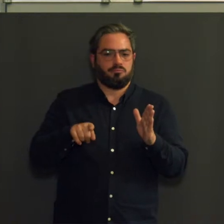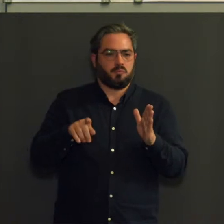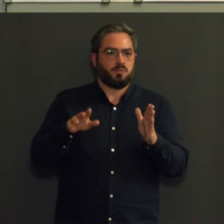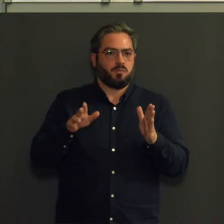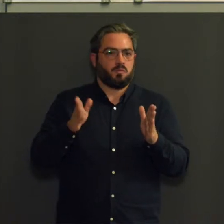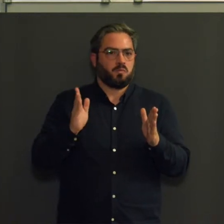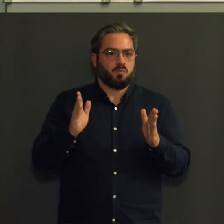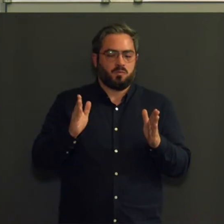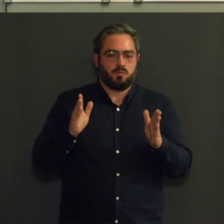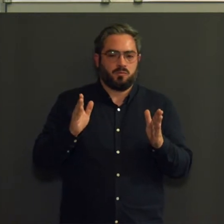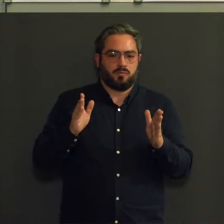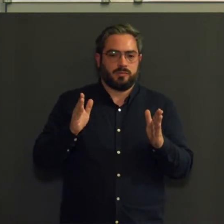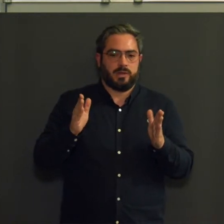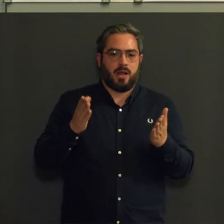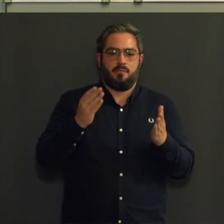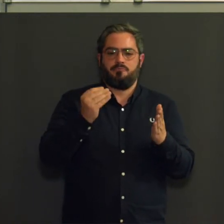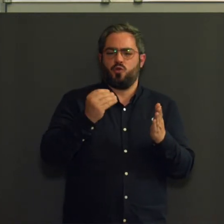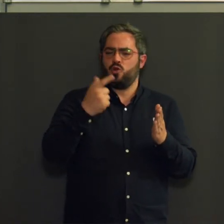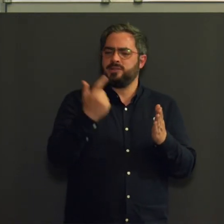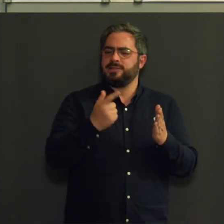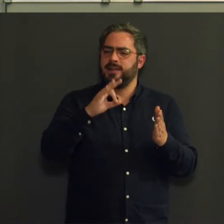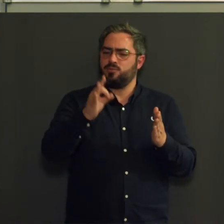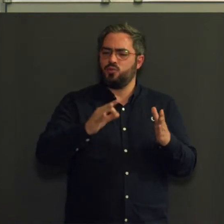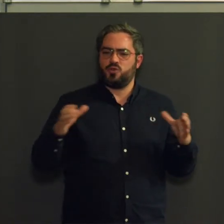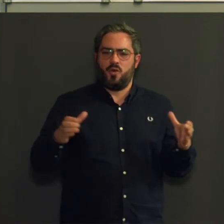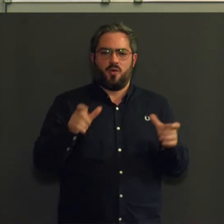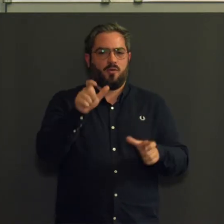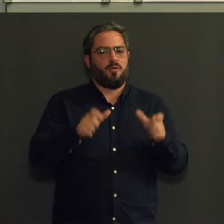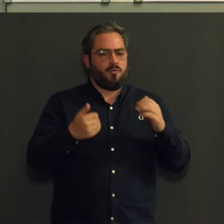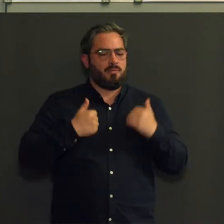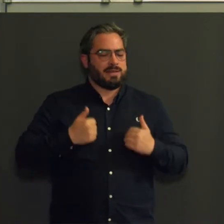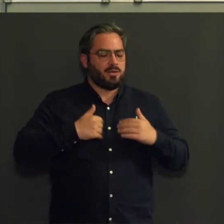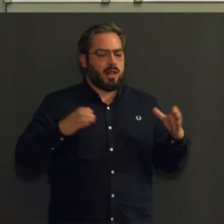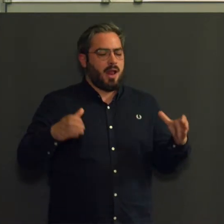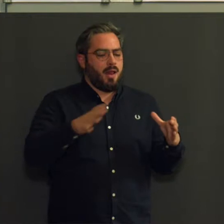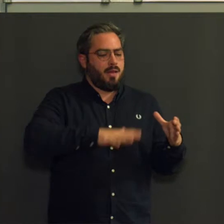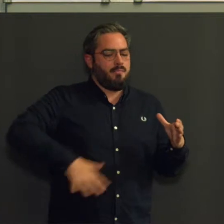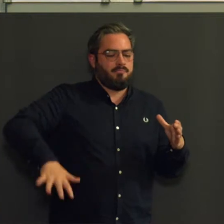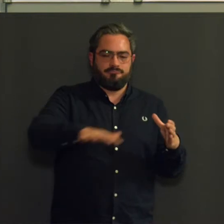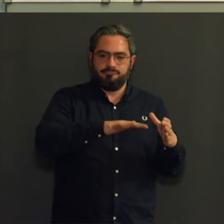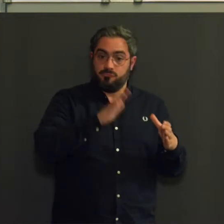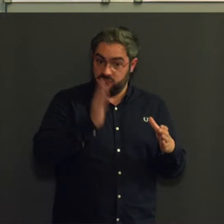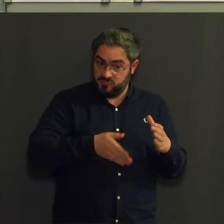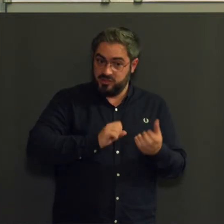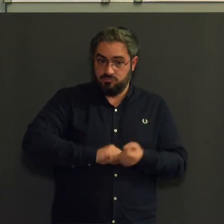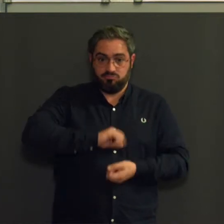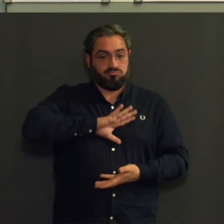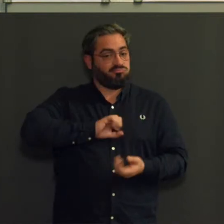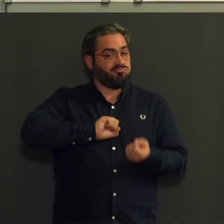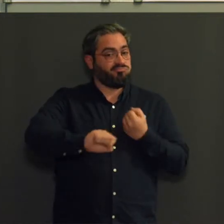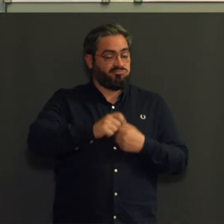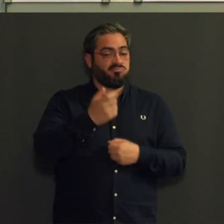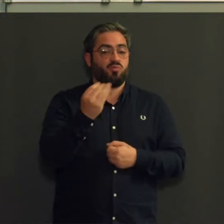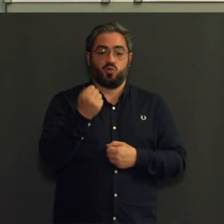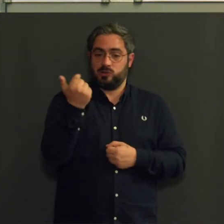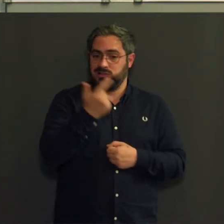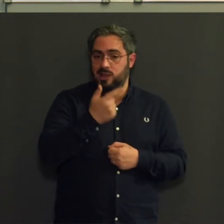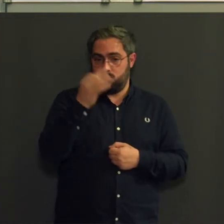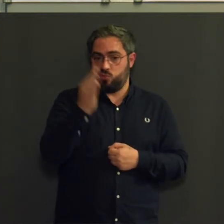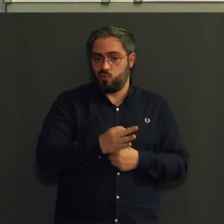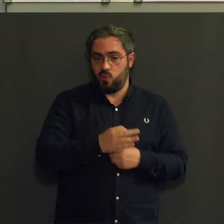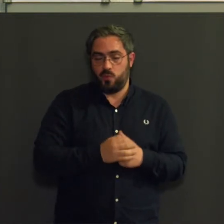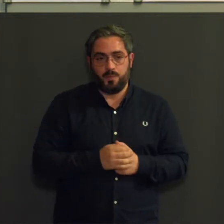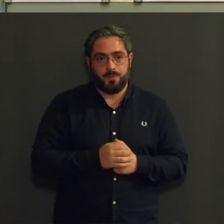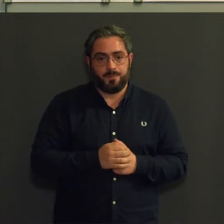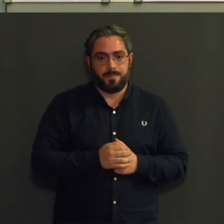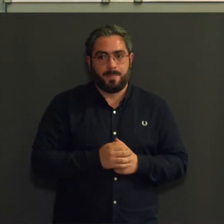des hôpitaux, 97% du personnel de santé avait des anticorps contre le coronavirus. Au